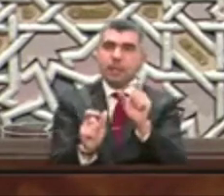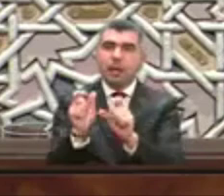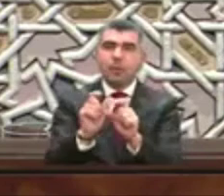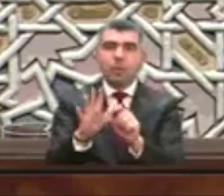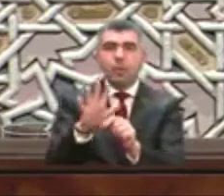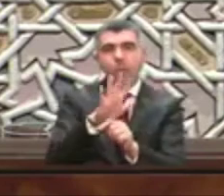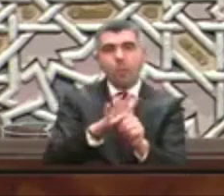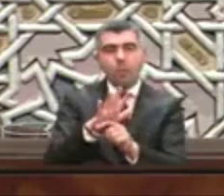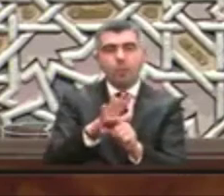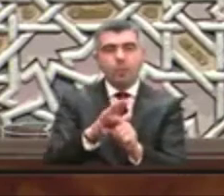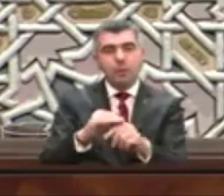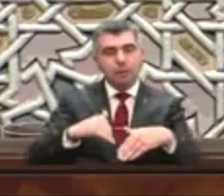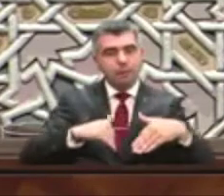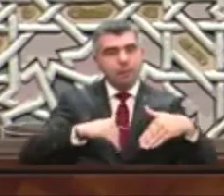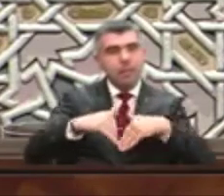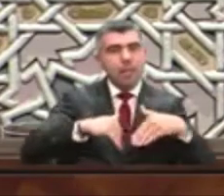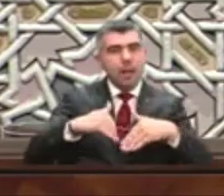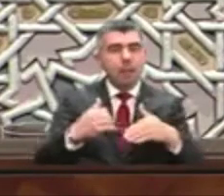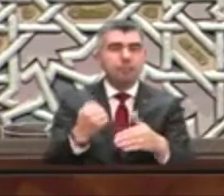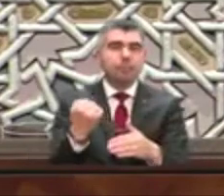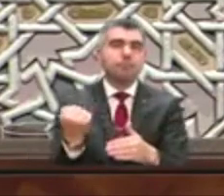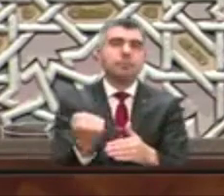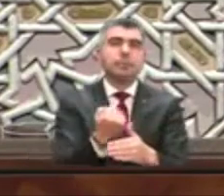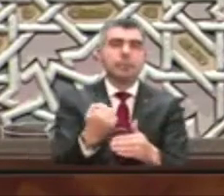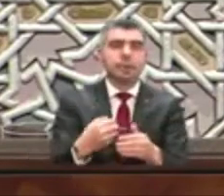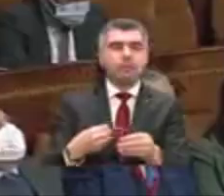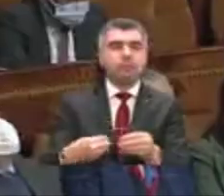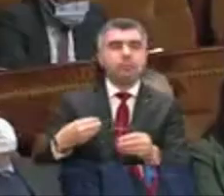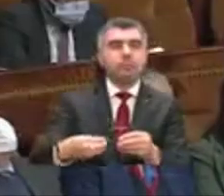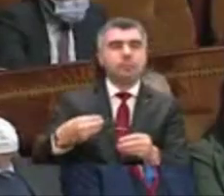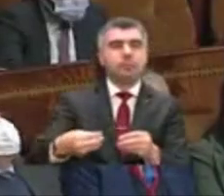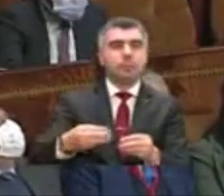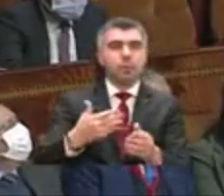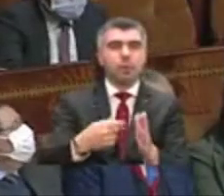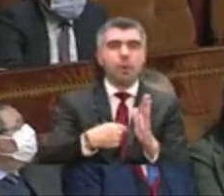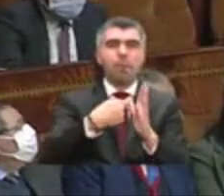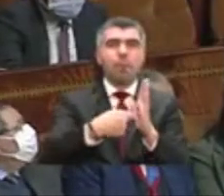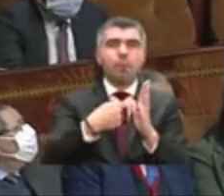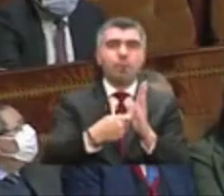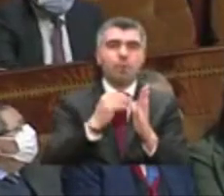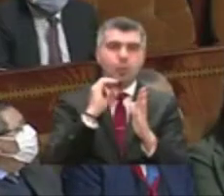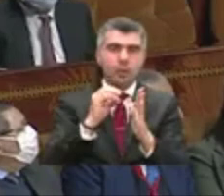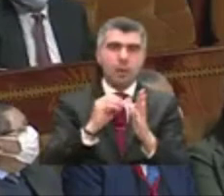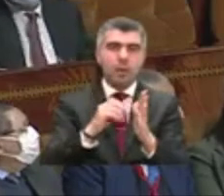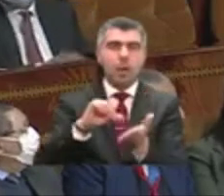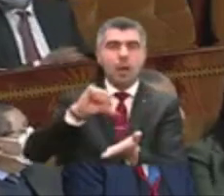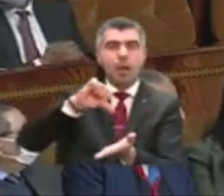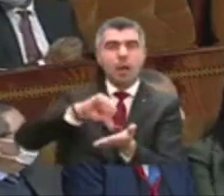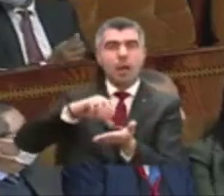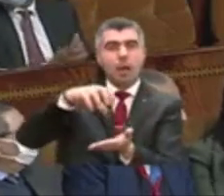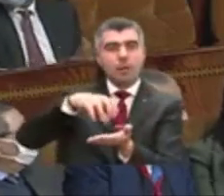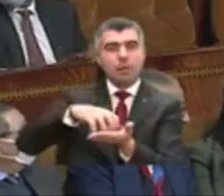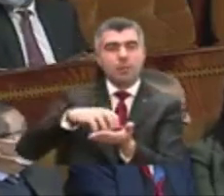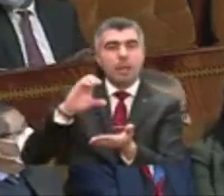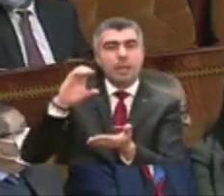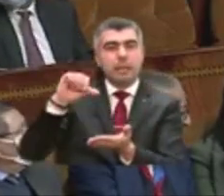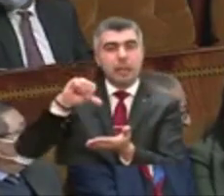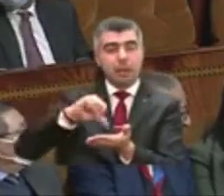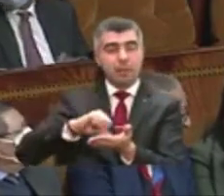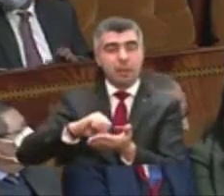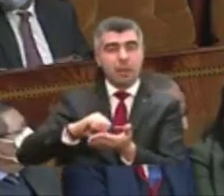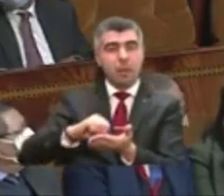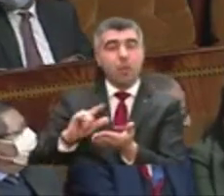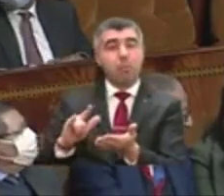بخصوص اوراش الطرقيه المتعثره بما فيها مسار مشروع طرق الرابط بين العاصمة الاقتصادية والمطار الدولي